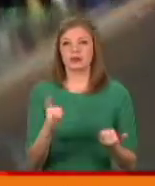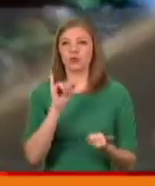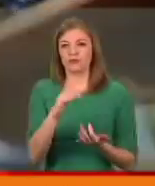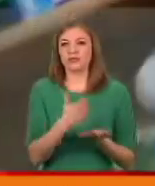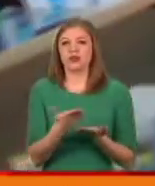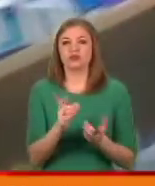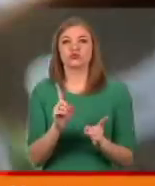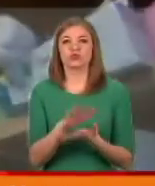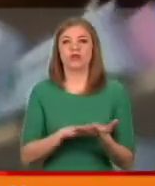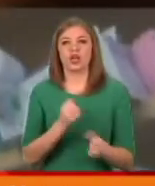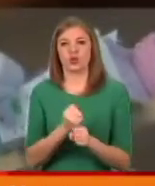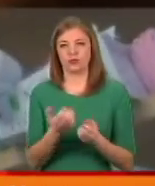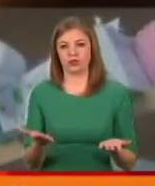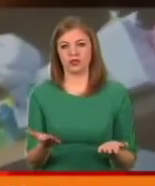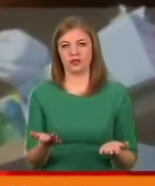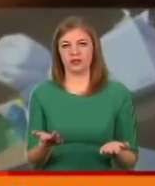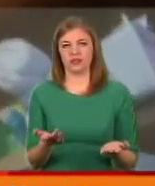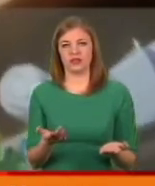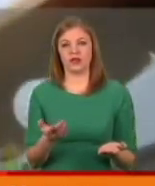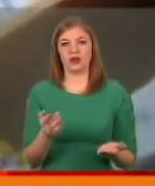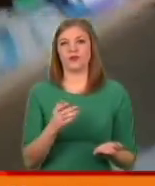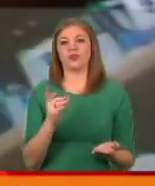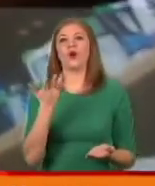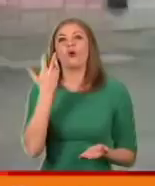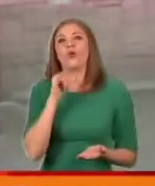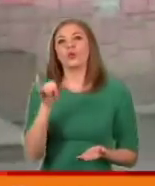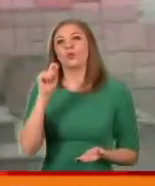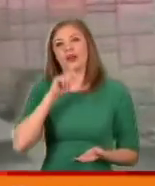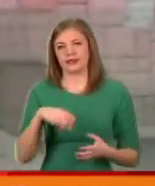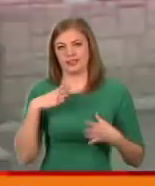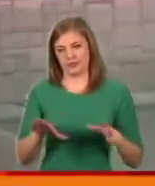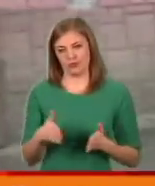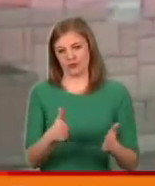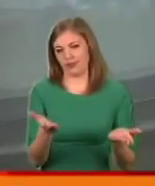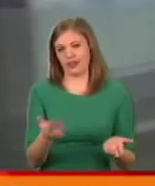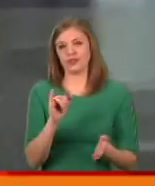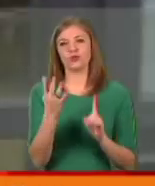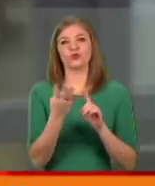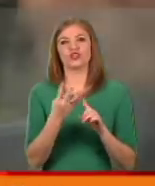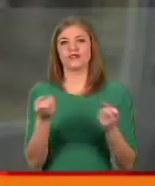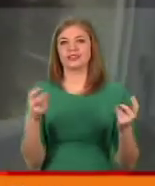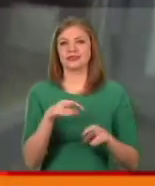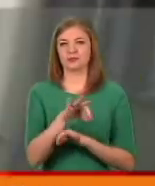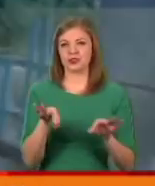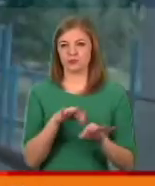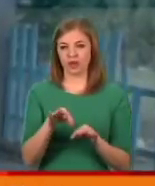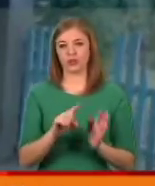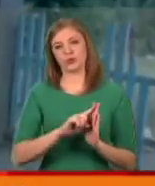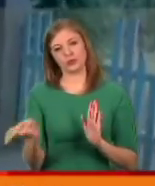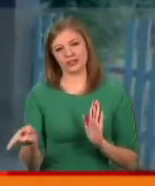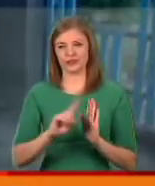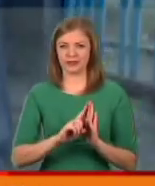варіант, що робити? Ну, дорогі. Коли у українця не було варіанту. У четвертій серії спецпроекту